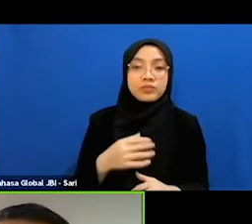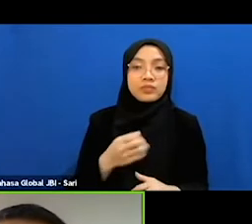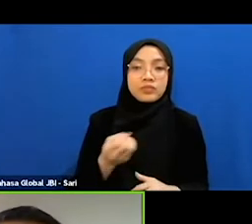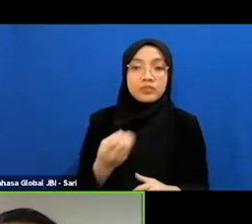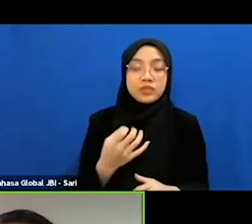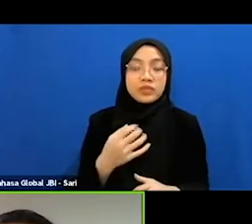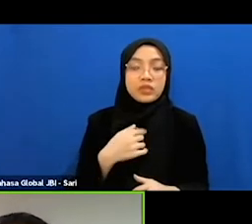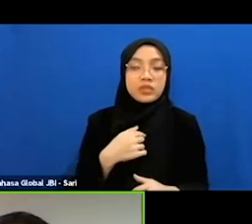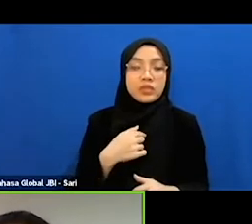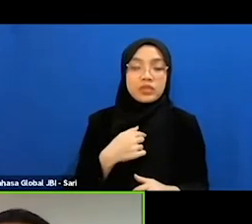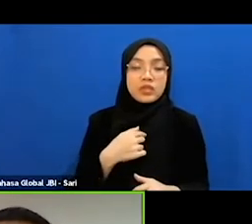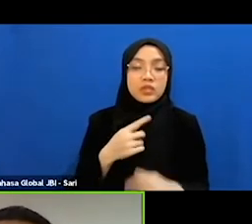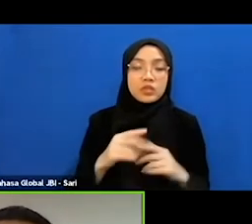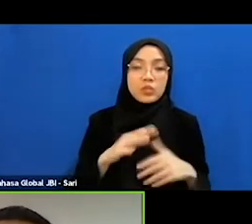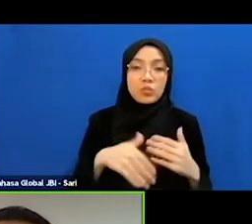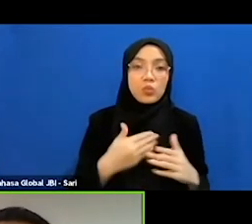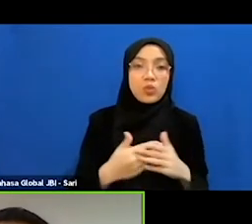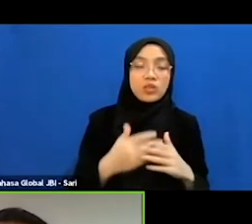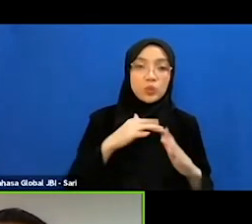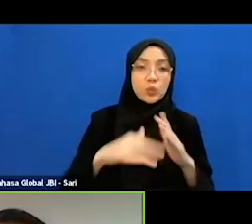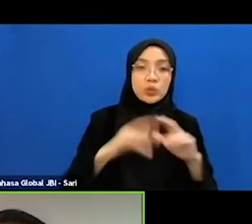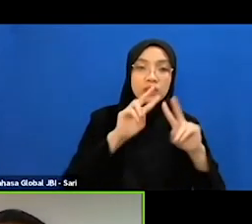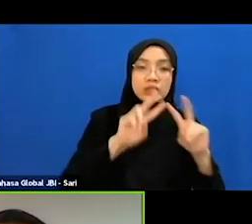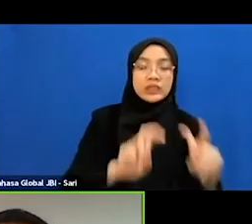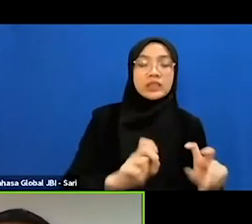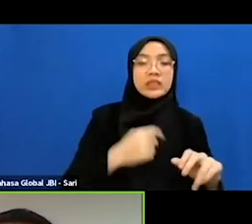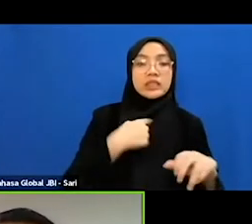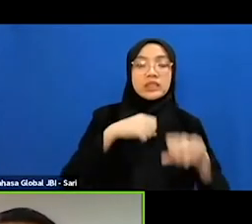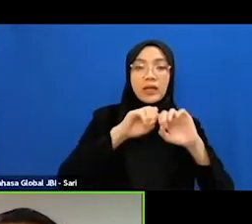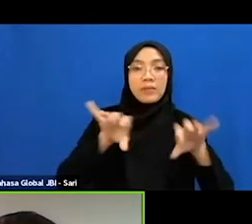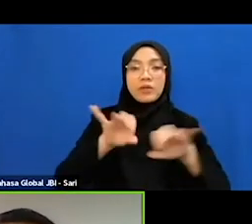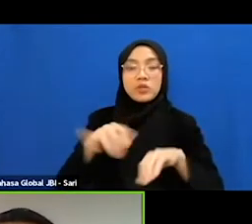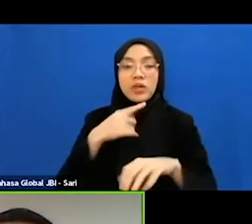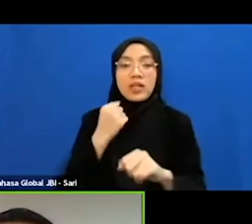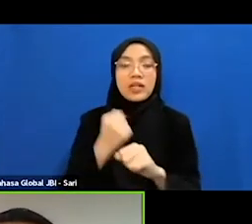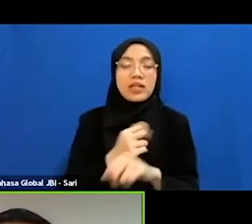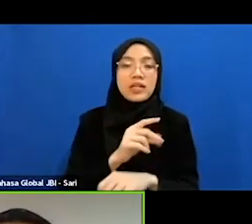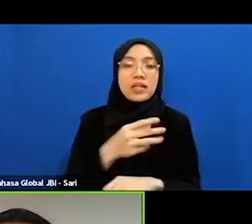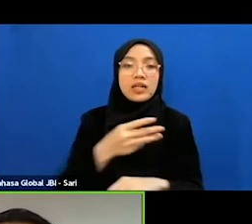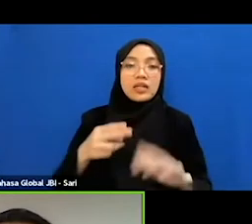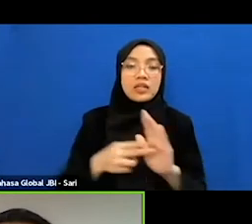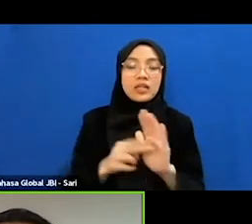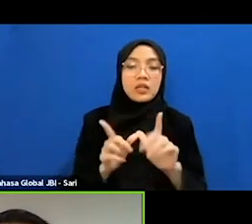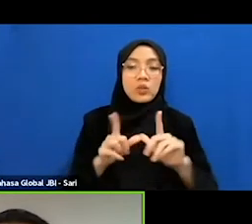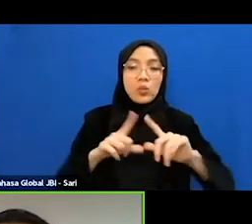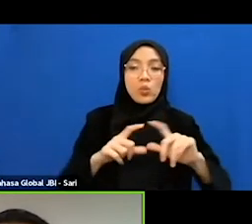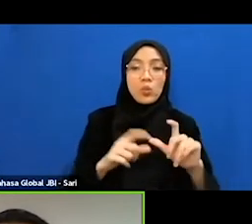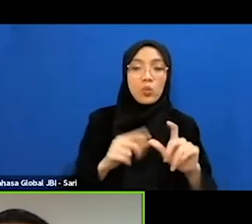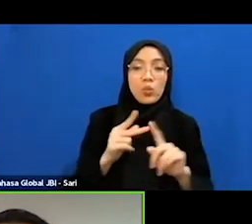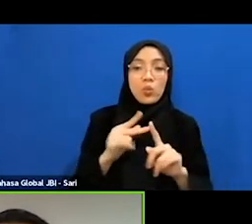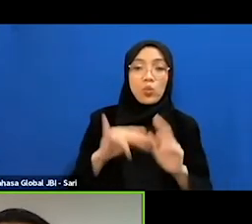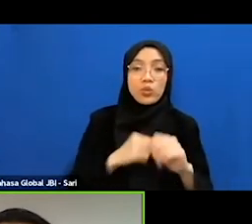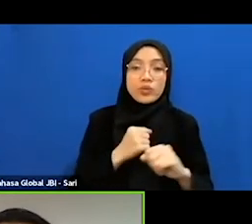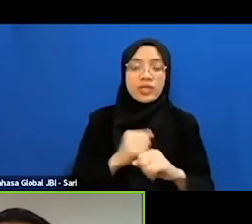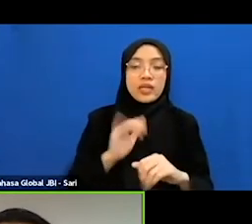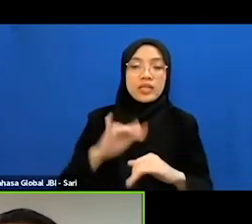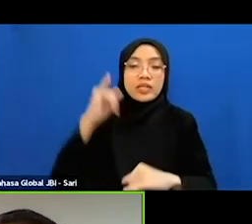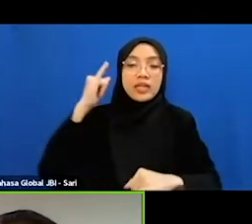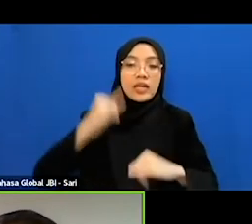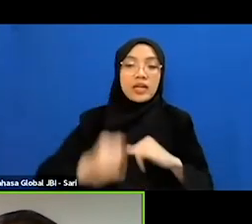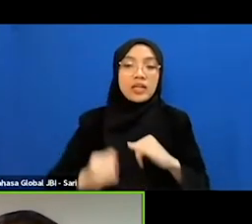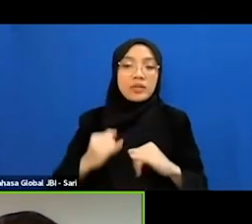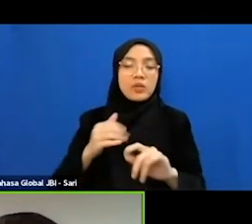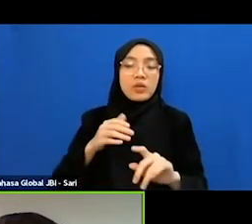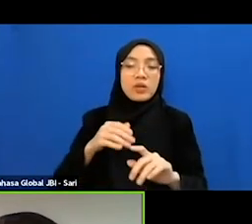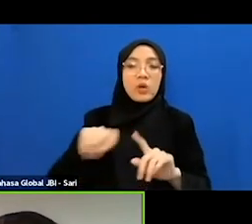studi kampanye dan sebagainya tentang greenwashing itu pada ujungnya wuih itu adalah